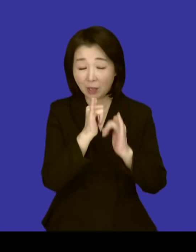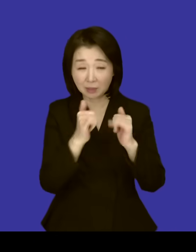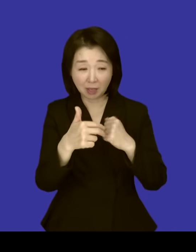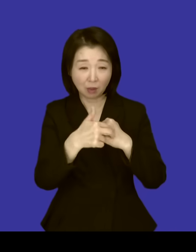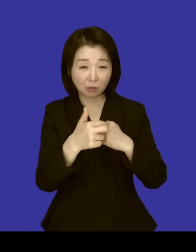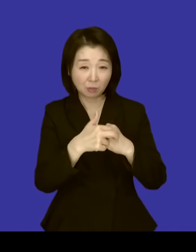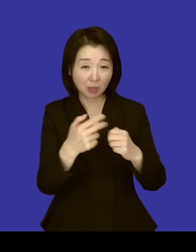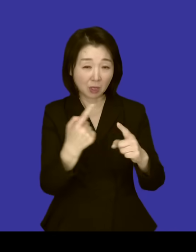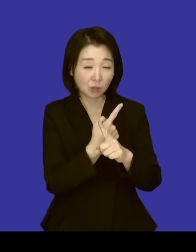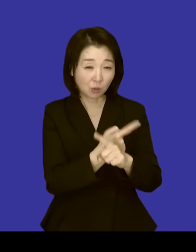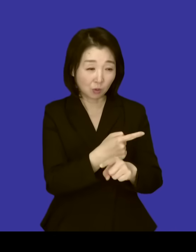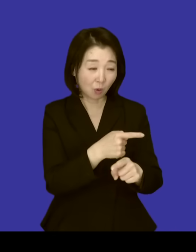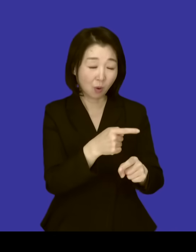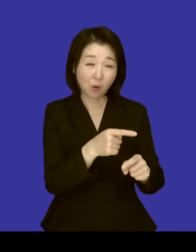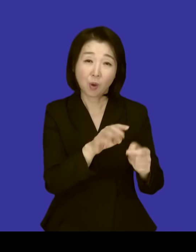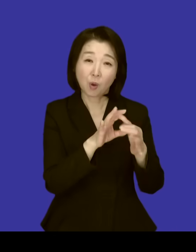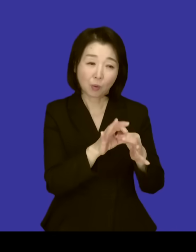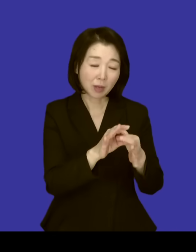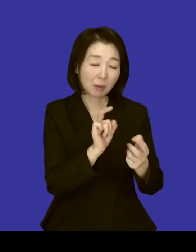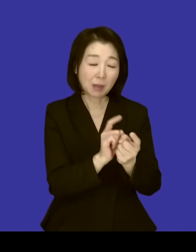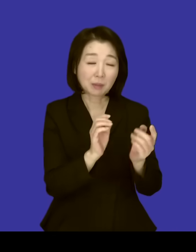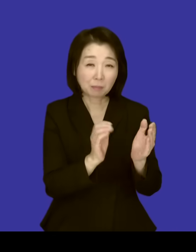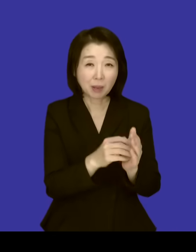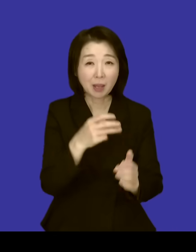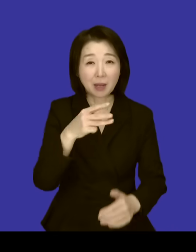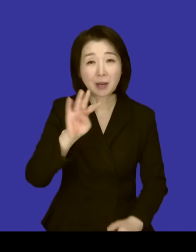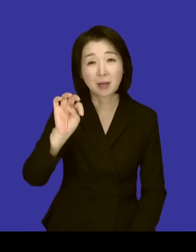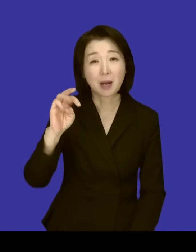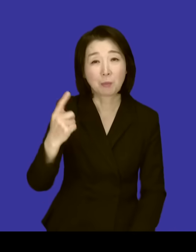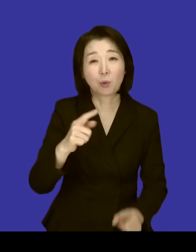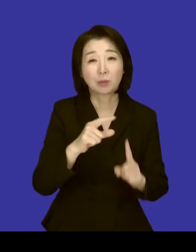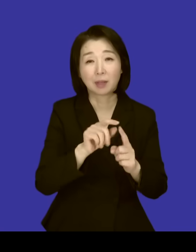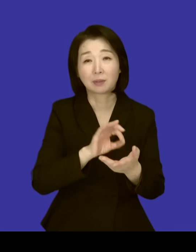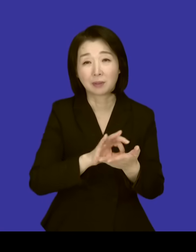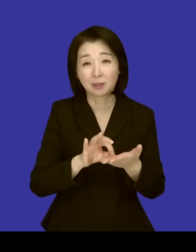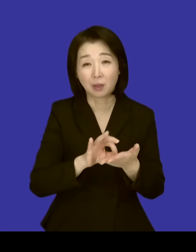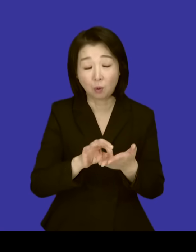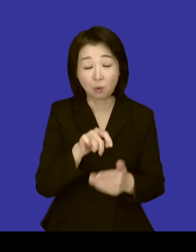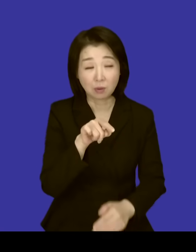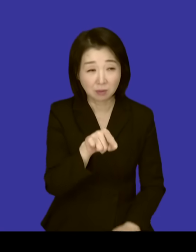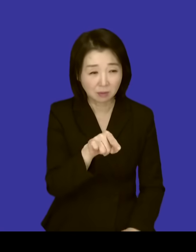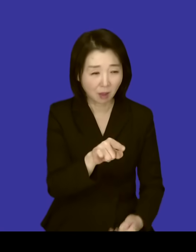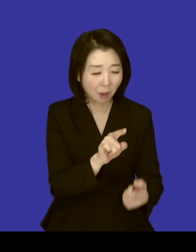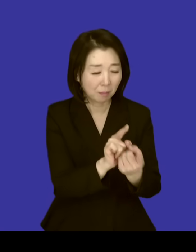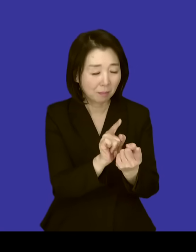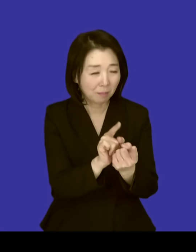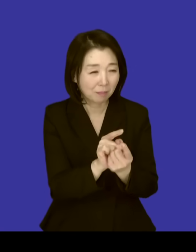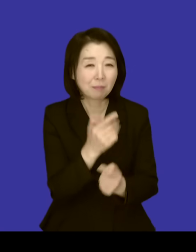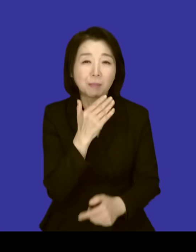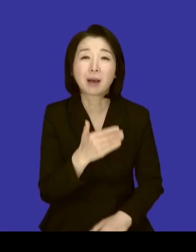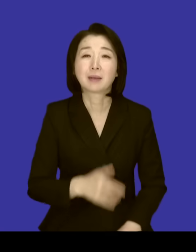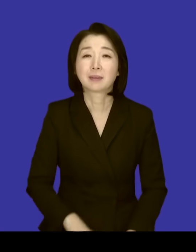치료적 관계가 형성되는 걸 라포가 형성된다 이렇게 표현을 하는데 그런 라포들이 많이 쌓이게 됩니다.